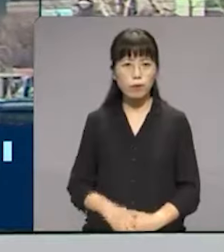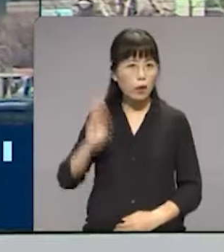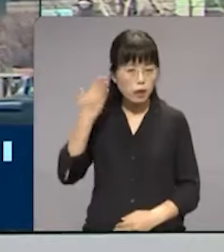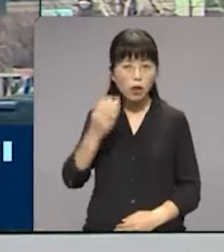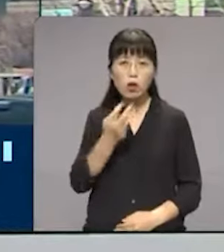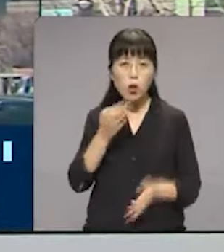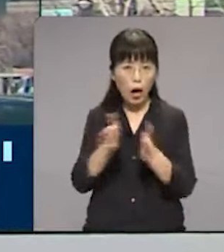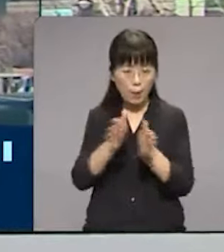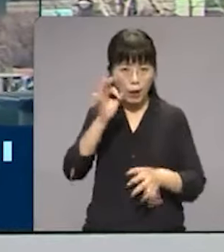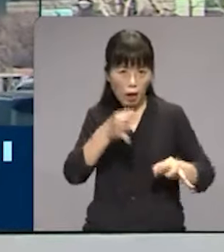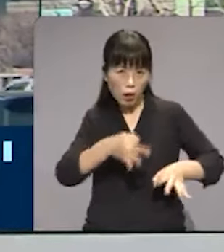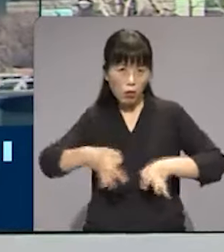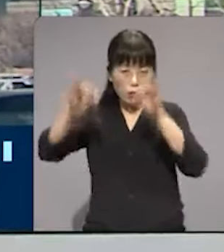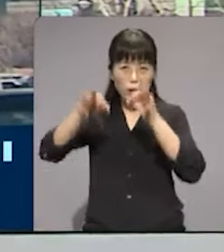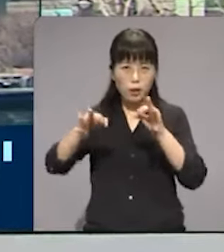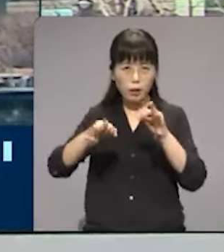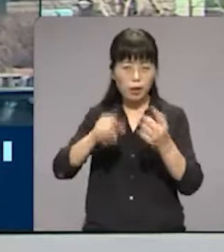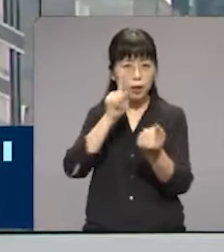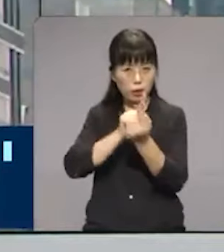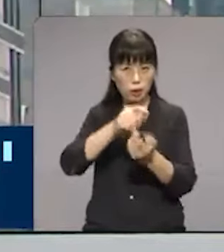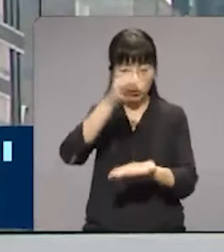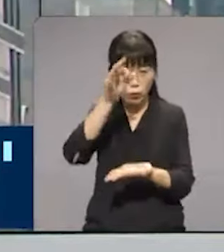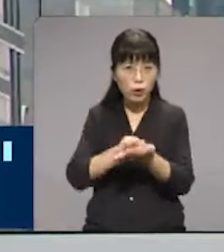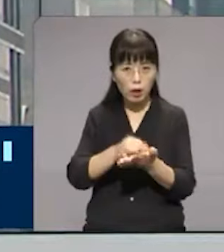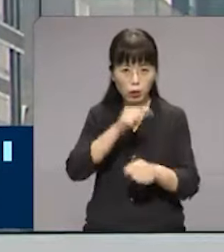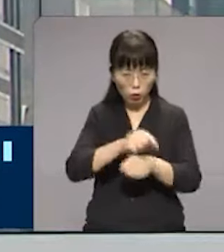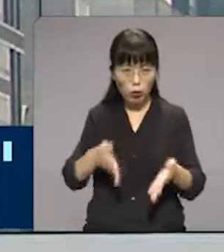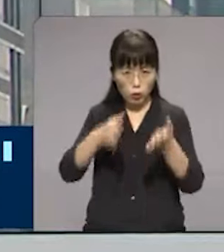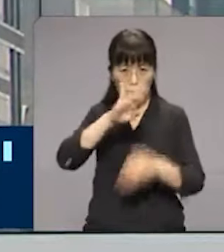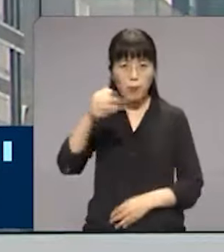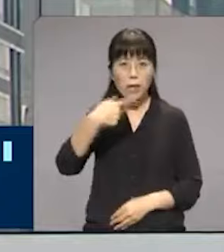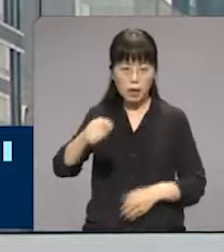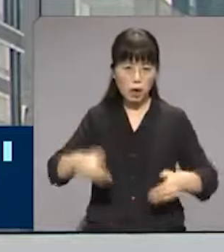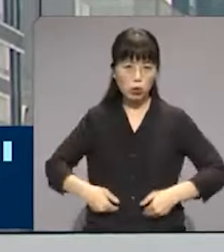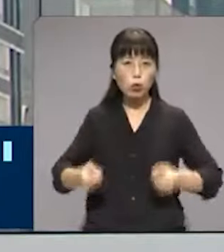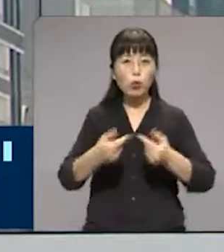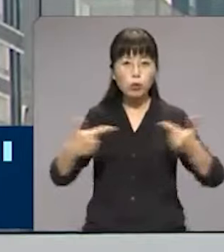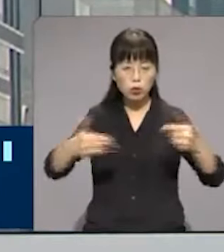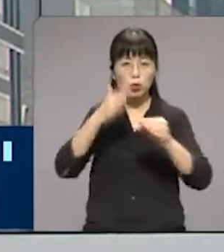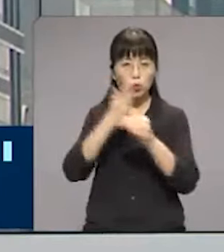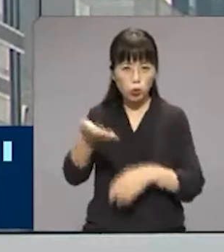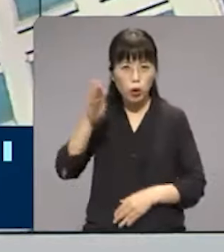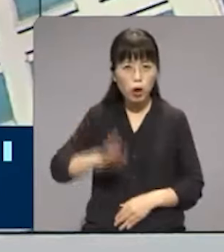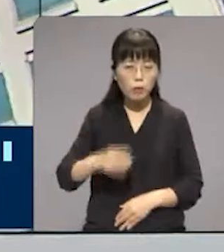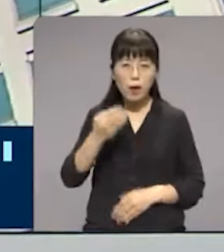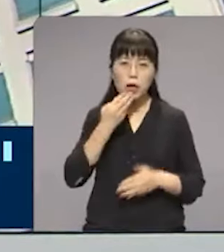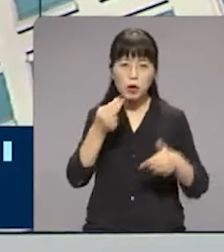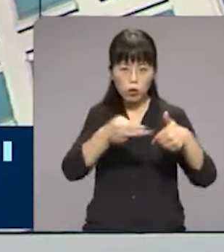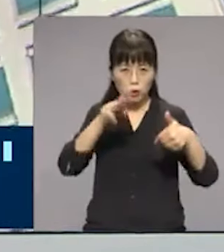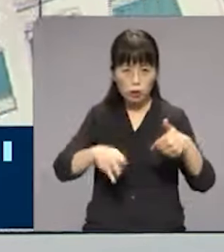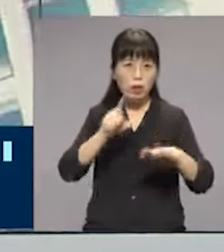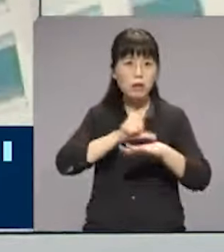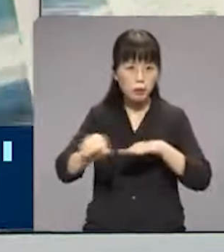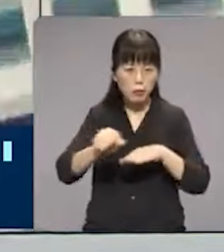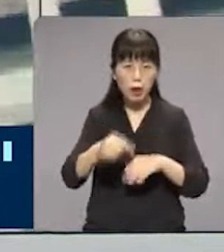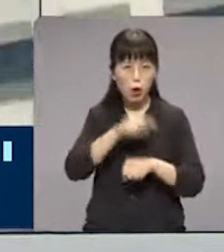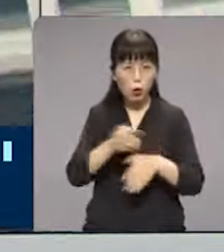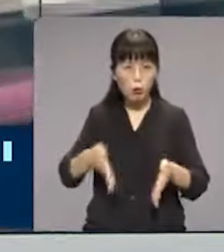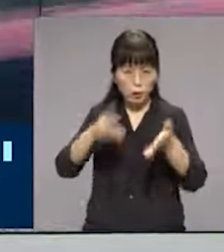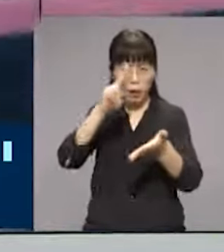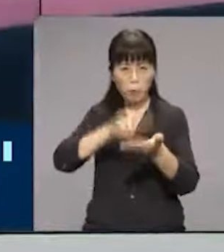최근 서울 아파트값이 오르면서 상대적으로 저렴한 오피스텔과 빌라 수요가 늘고 있습니다. 하지만 경인 지역과 지방은 오피스텔